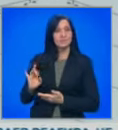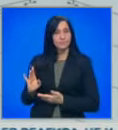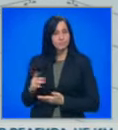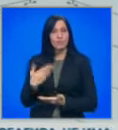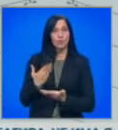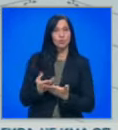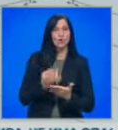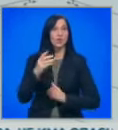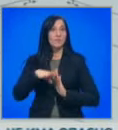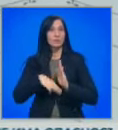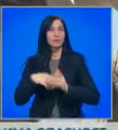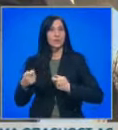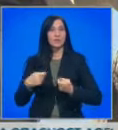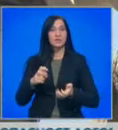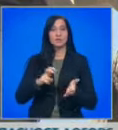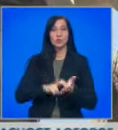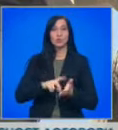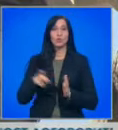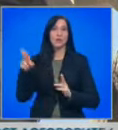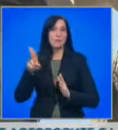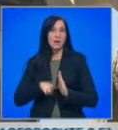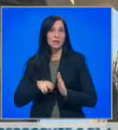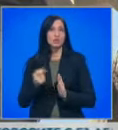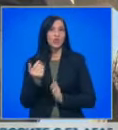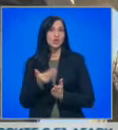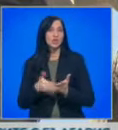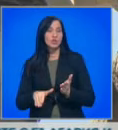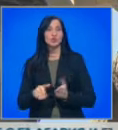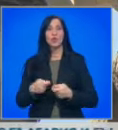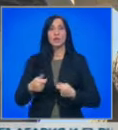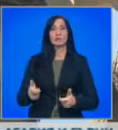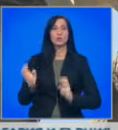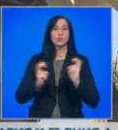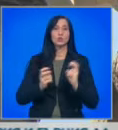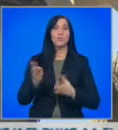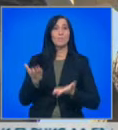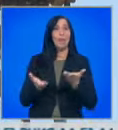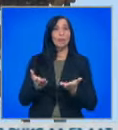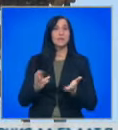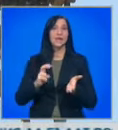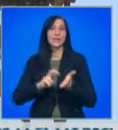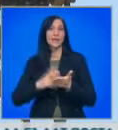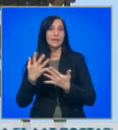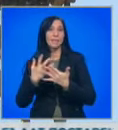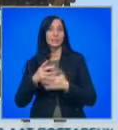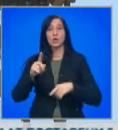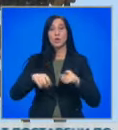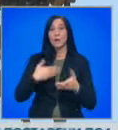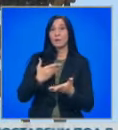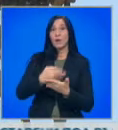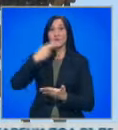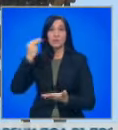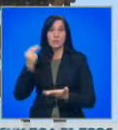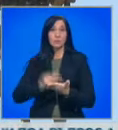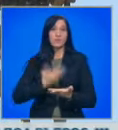за търговия с електроенергия, които да намалят частично разхода на индустрията за балансиране на енергийната мрежа. Регулаторът предлага фирмите да сключват